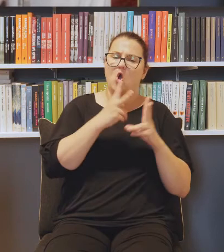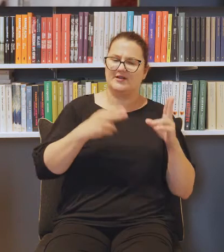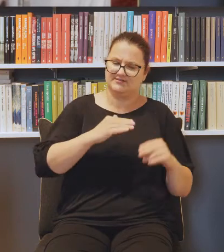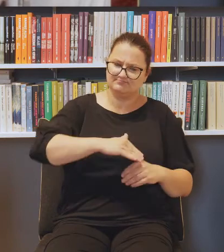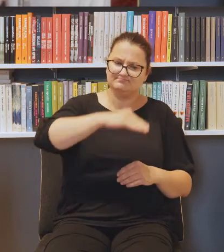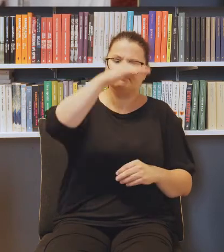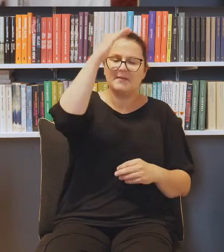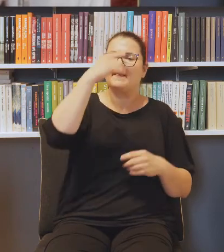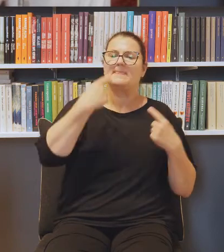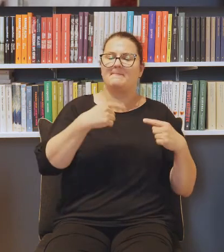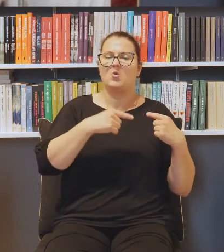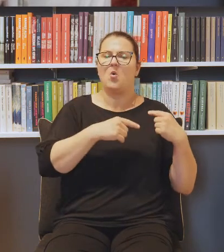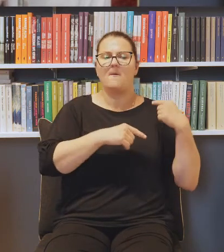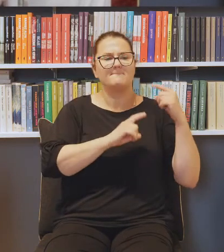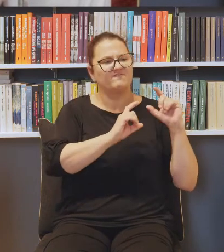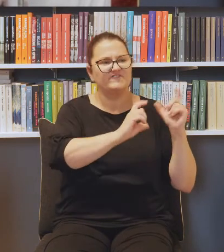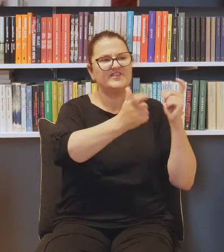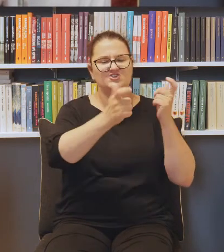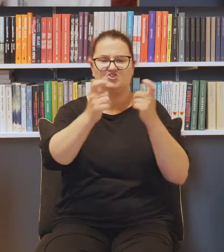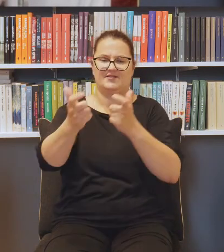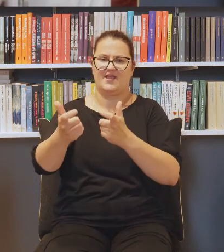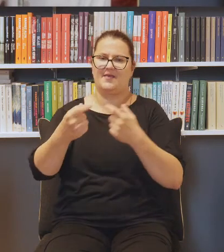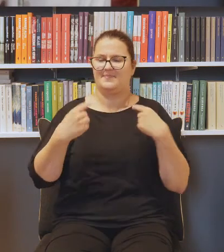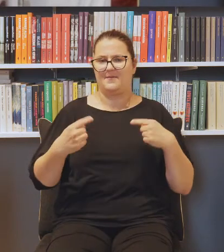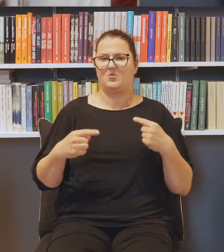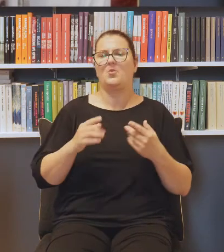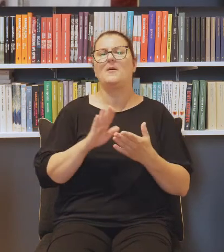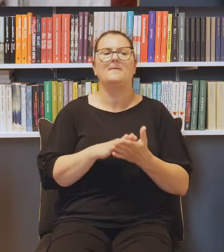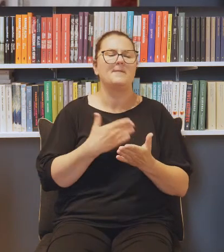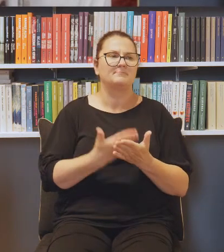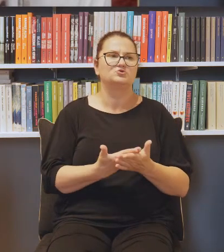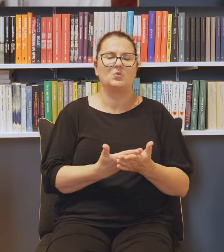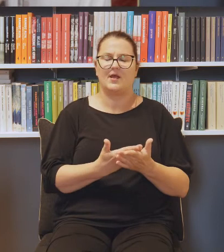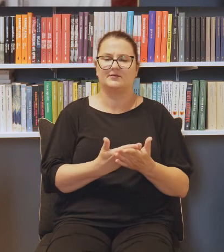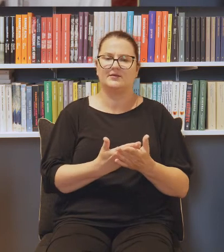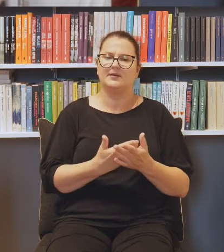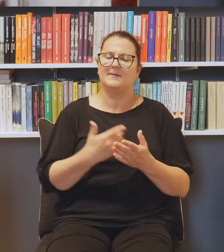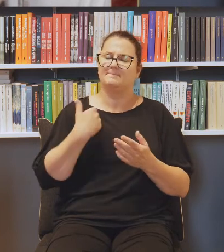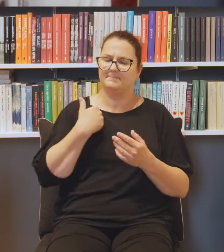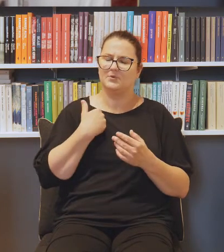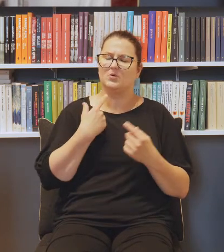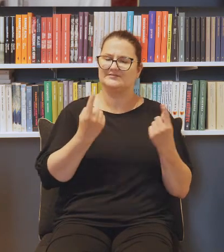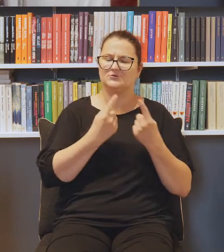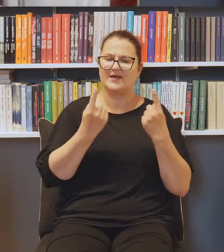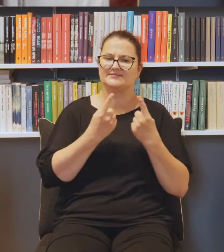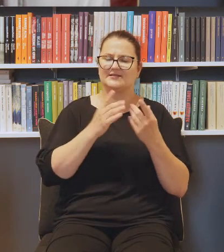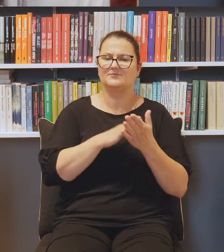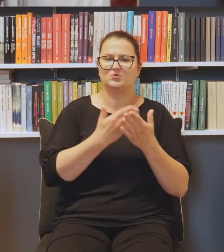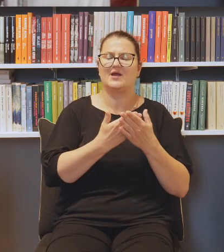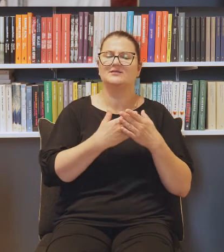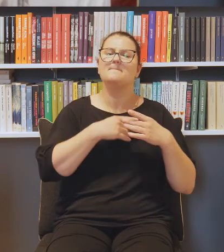ominęły mnie takie pokoleniowe wydarzenia. Znaczy, ostatnio się spotkałem z takim określeniem jakieś pokolenie